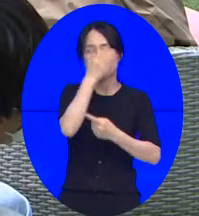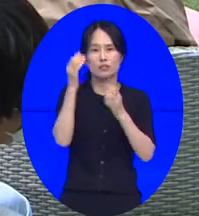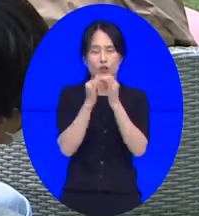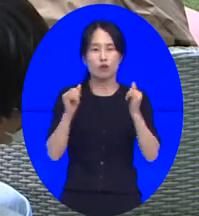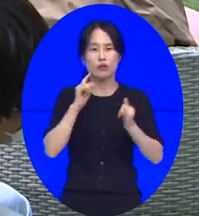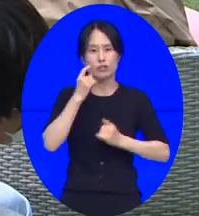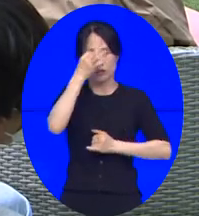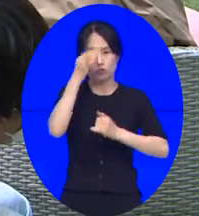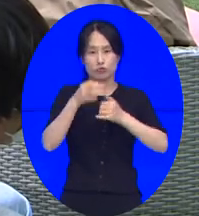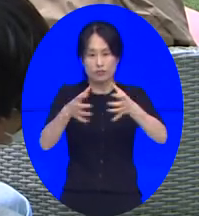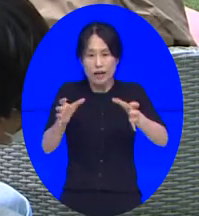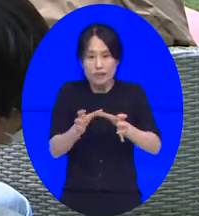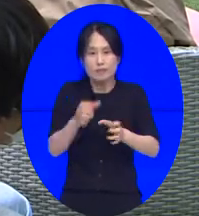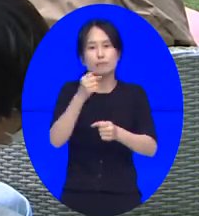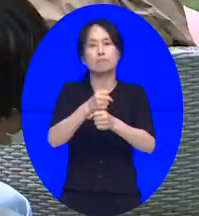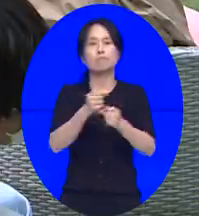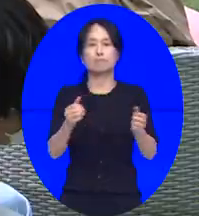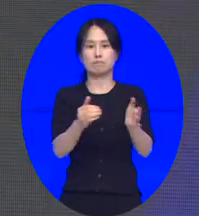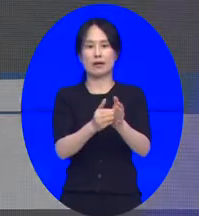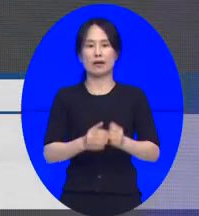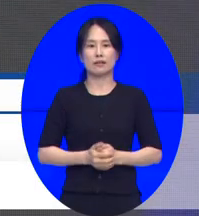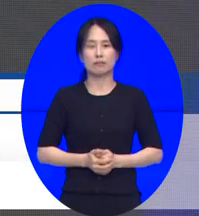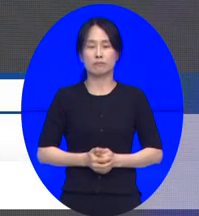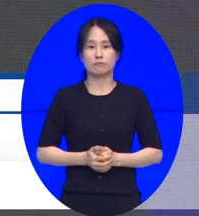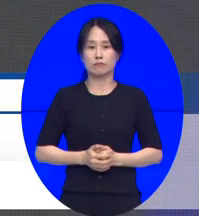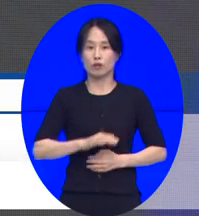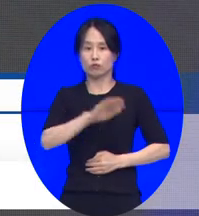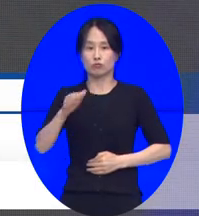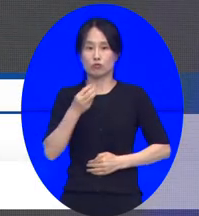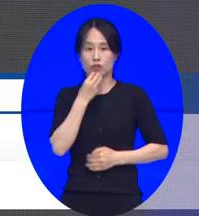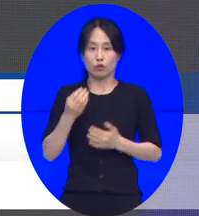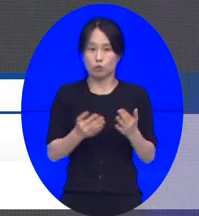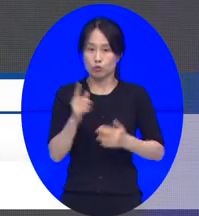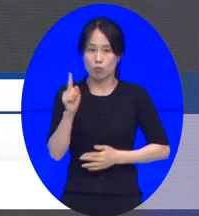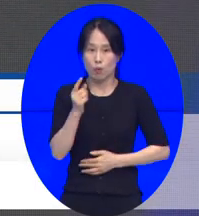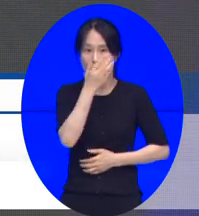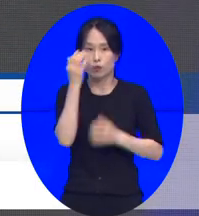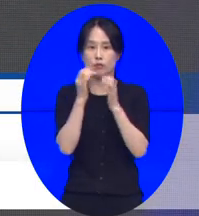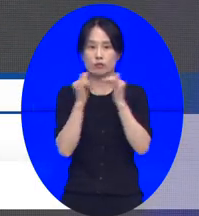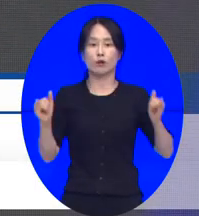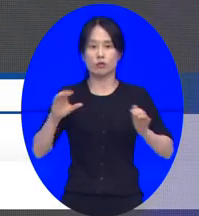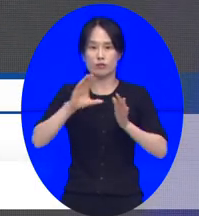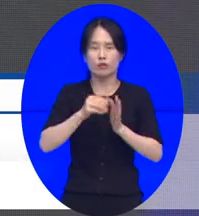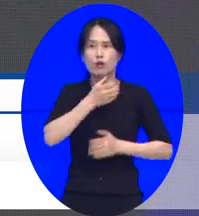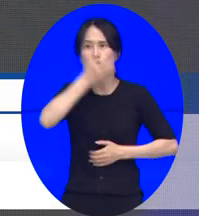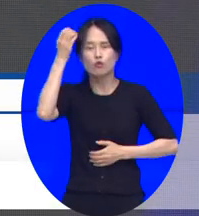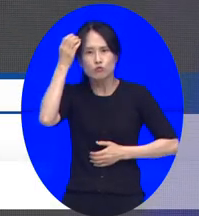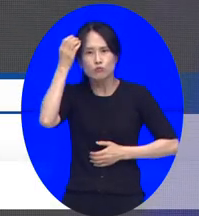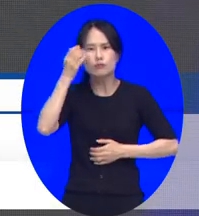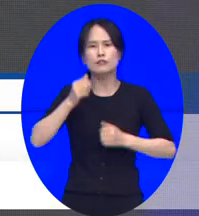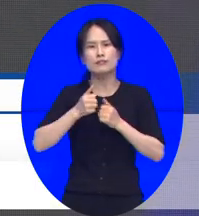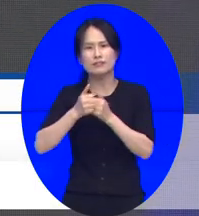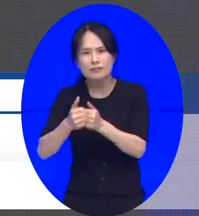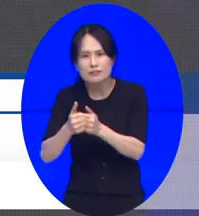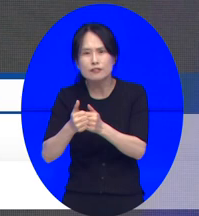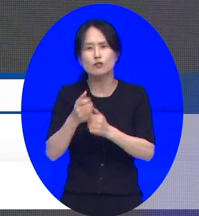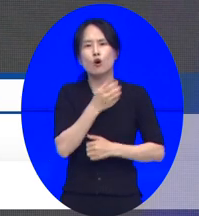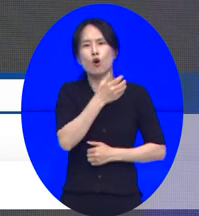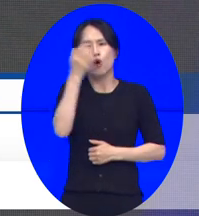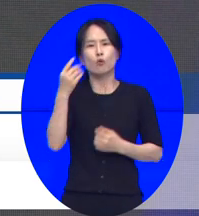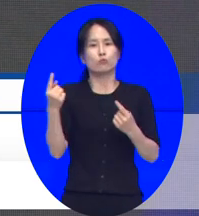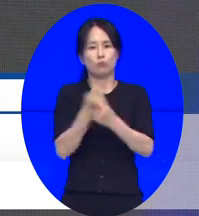청년 예술기획단이 출범했습니다. 제 경기도는 우리 청년기에 꿈을 쫓고 꿈을 바꿀 수 있게끔